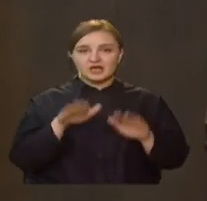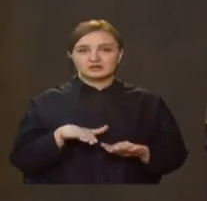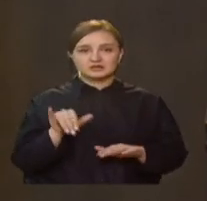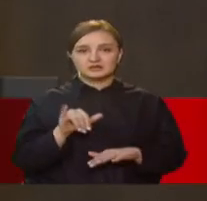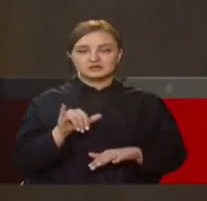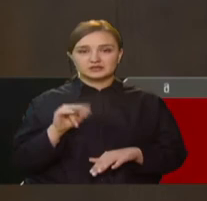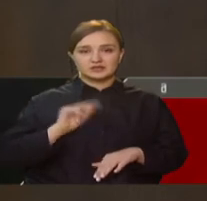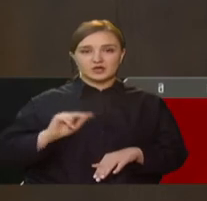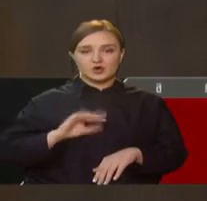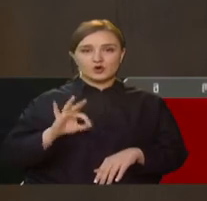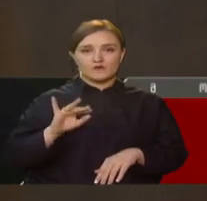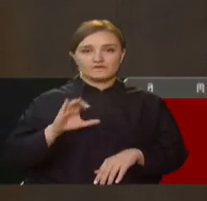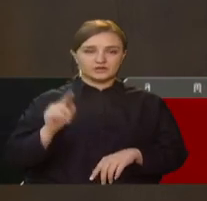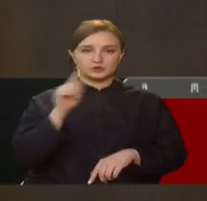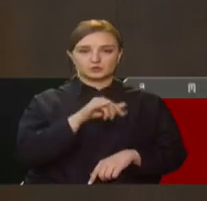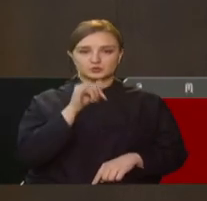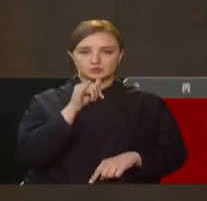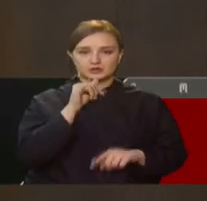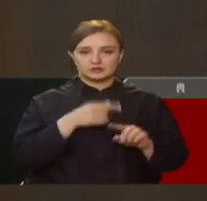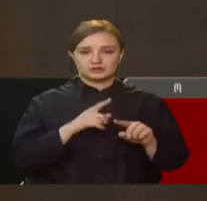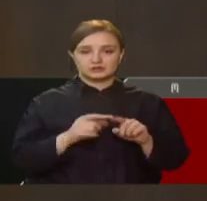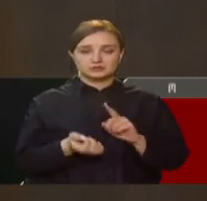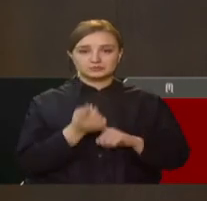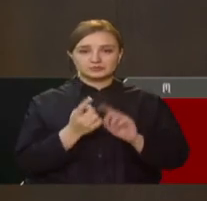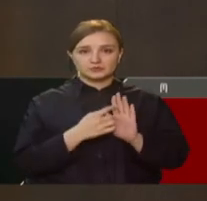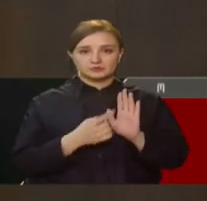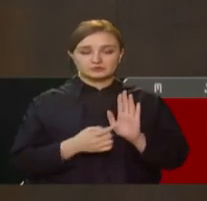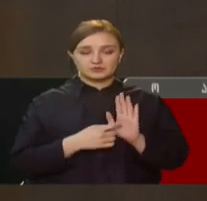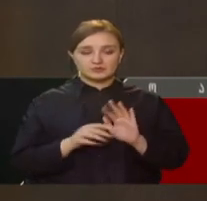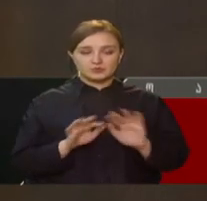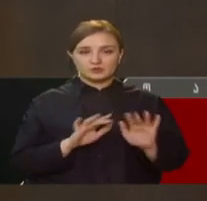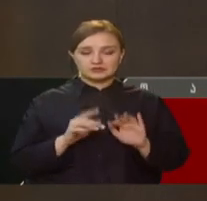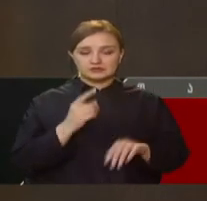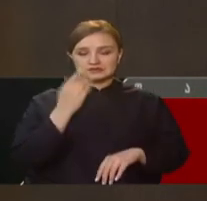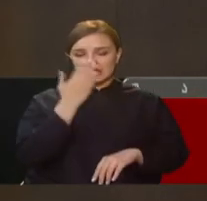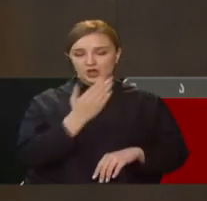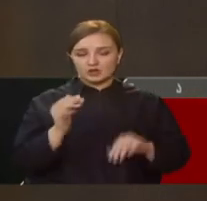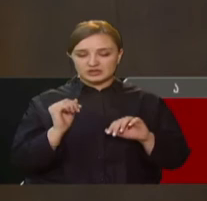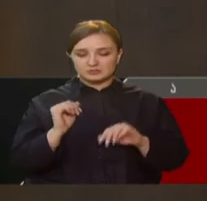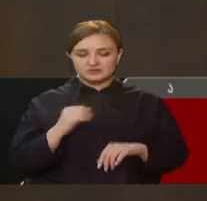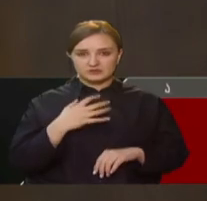կուտայշի։ Ան պրոցեսի գայրկո, ռոմ սախալխո դամցուելիս էրդերտի նիշտոլովանի պրոբլեմա,